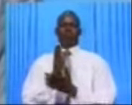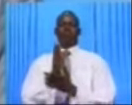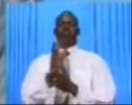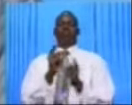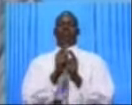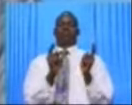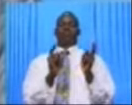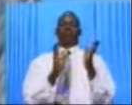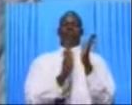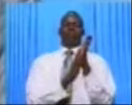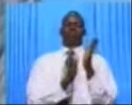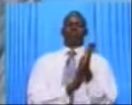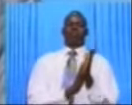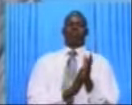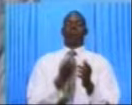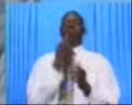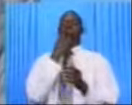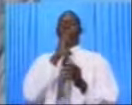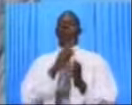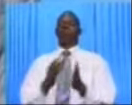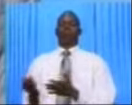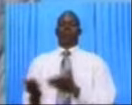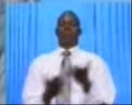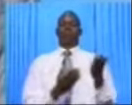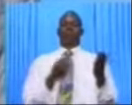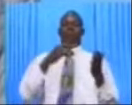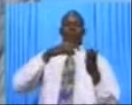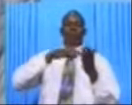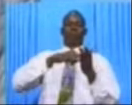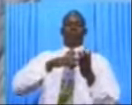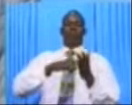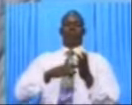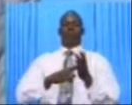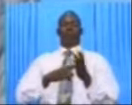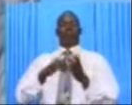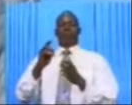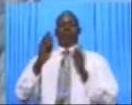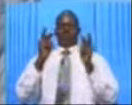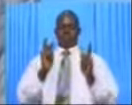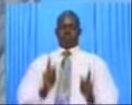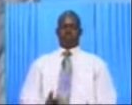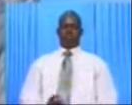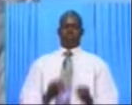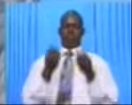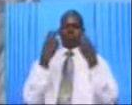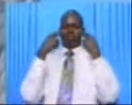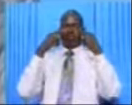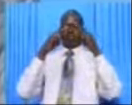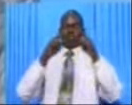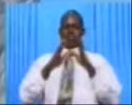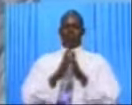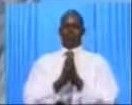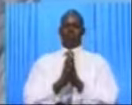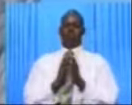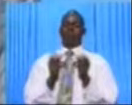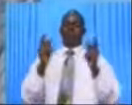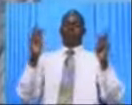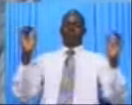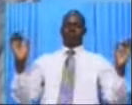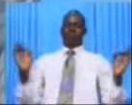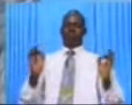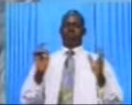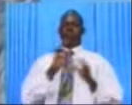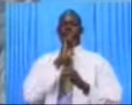grandes écoles de samba devrait drainer à Rio près d'un million de touristes et de nombreux festivaliers. Le plus grand casse-tête des autorités